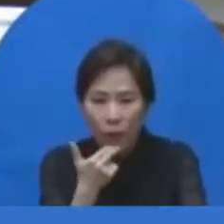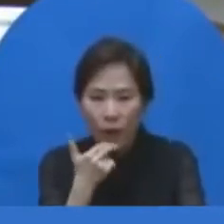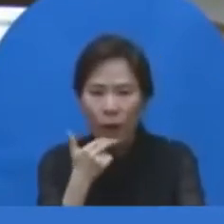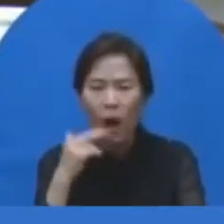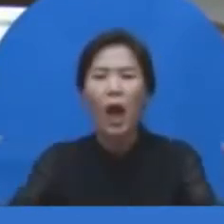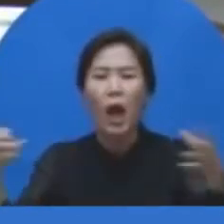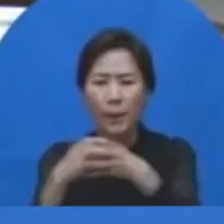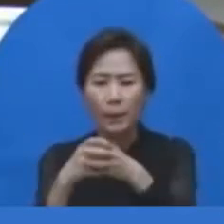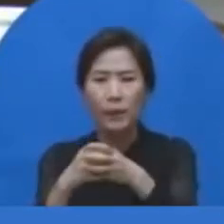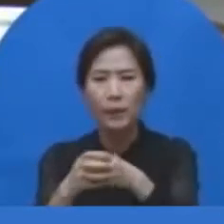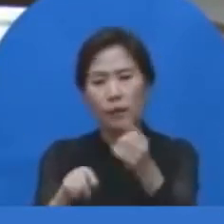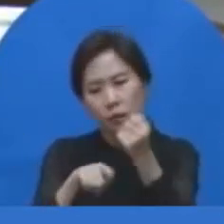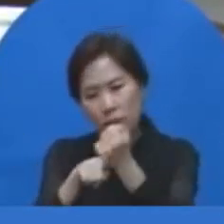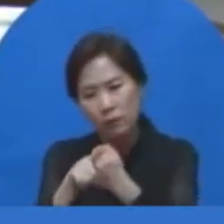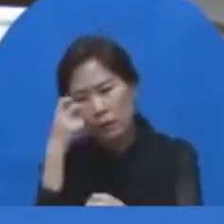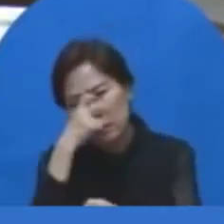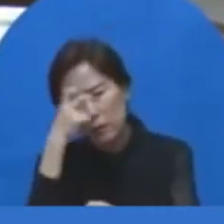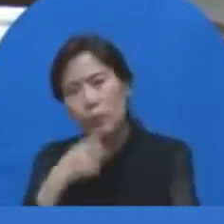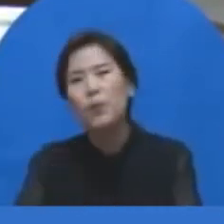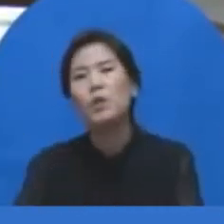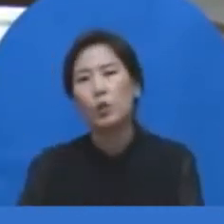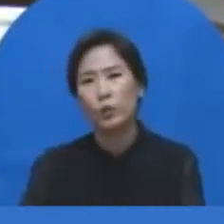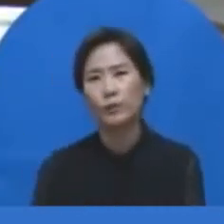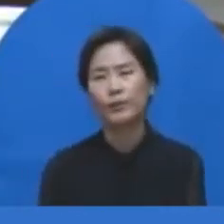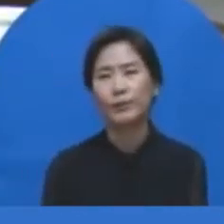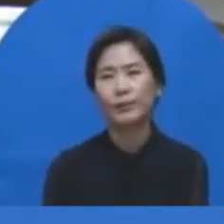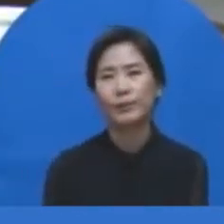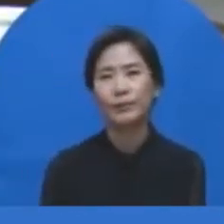된다라는 겁니다. 또한 이미